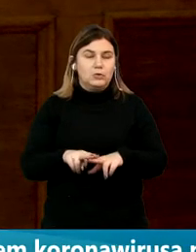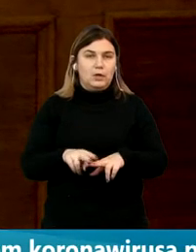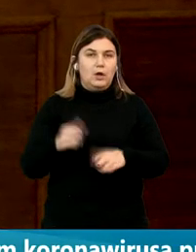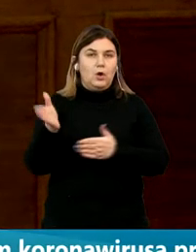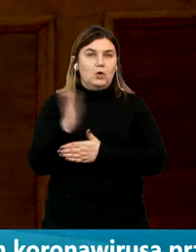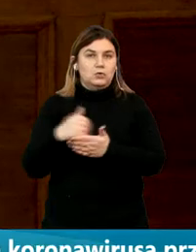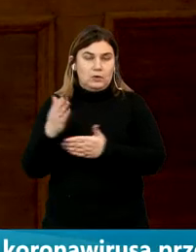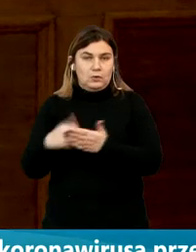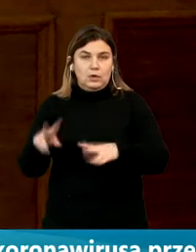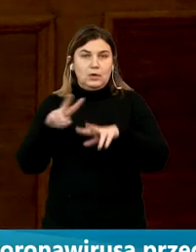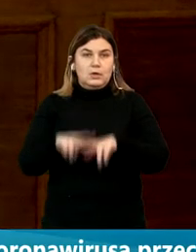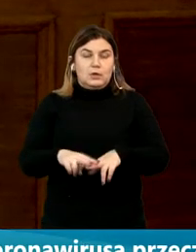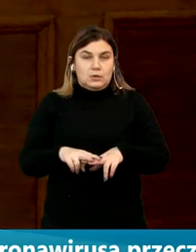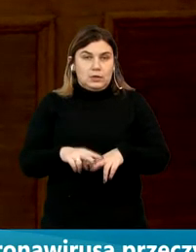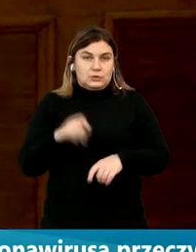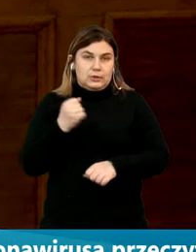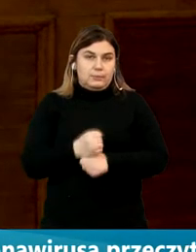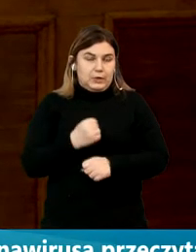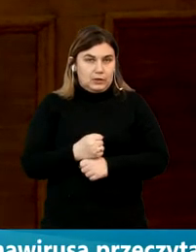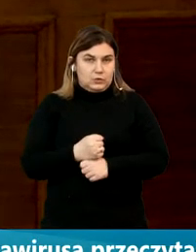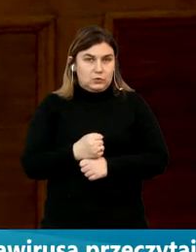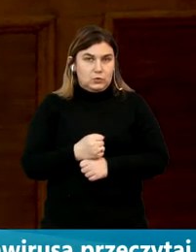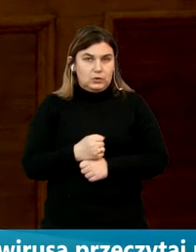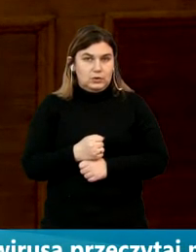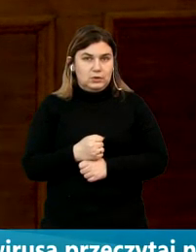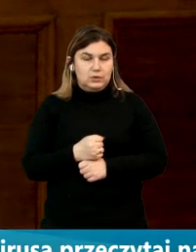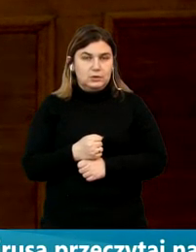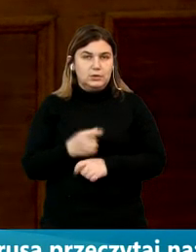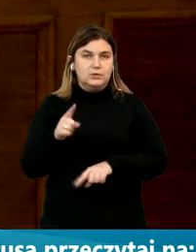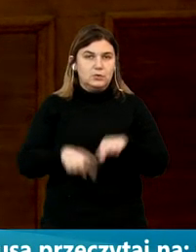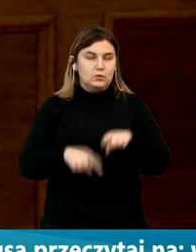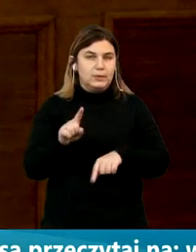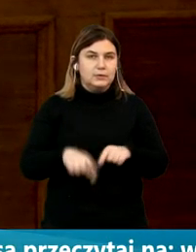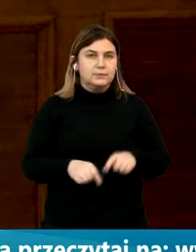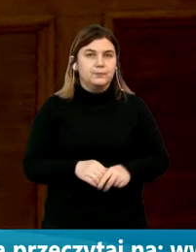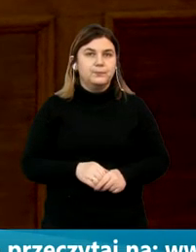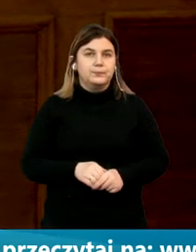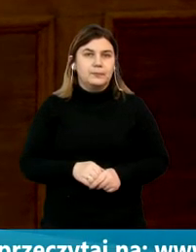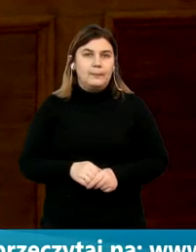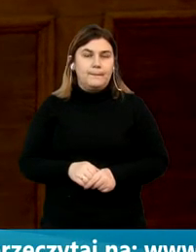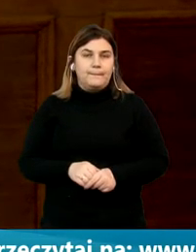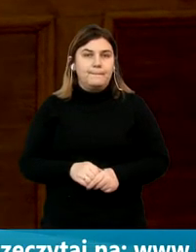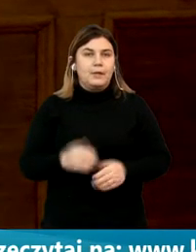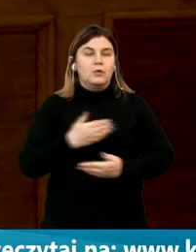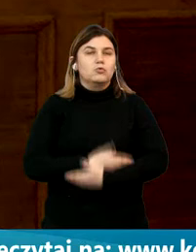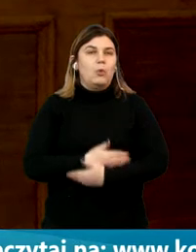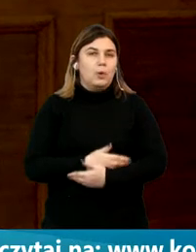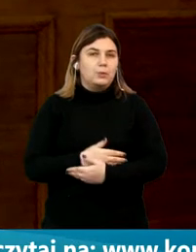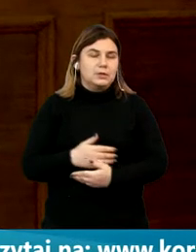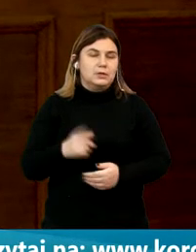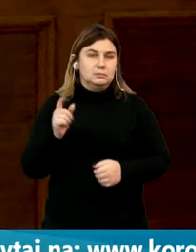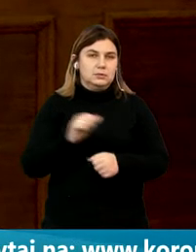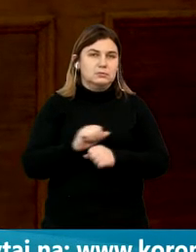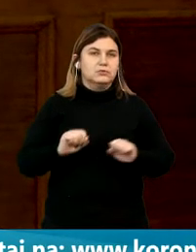oddziały, reszta funkcjonuje w miarę normalnie. Żłobki działają w